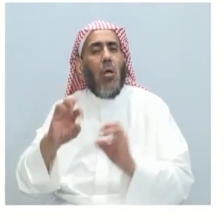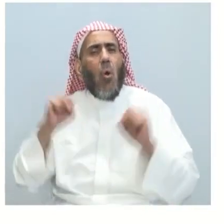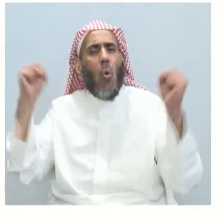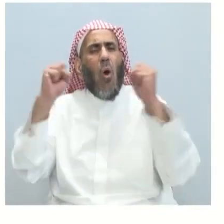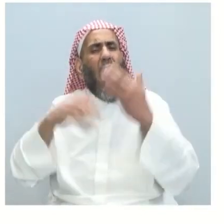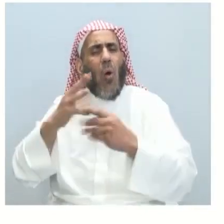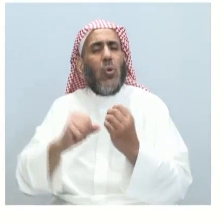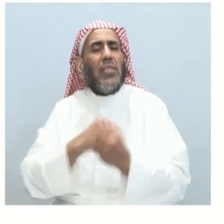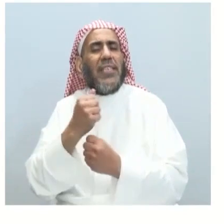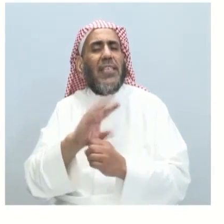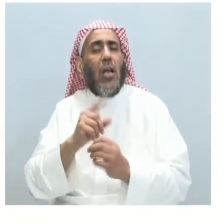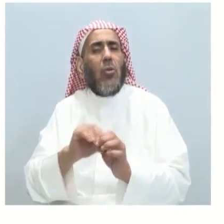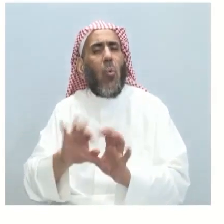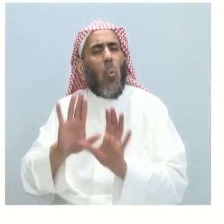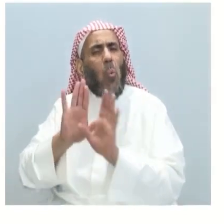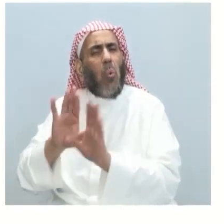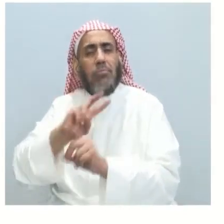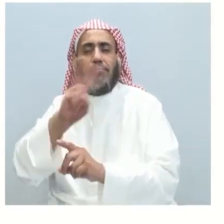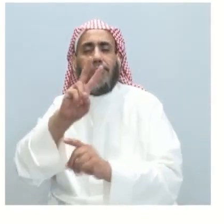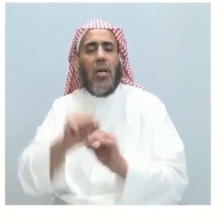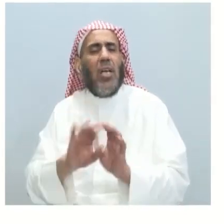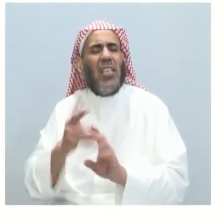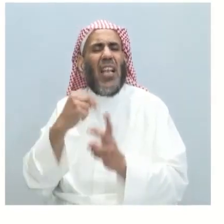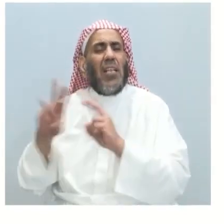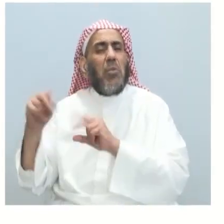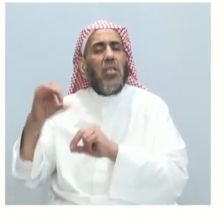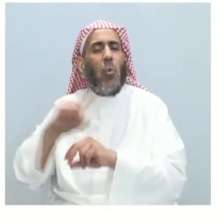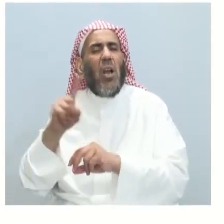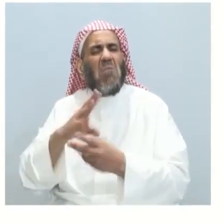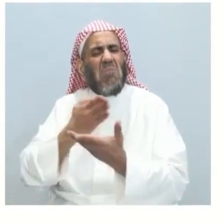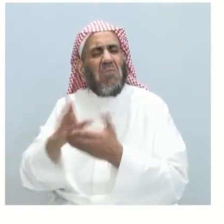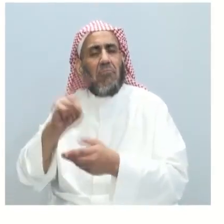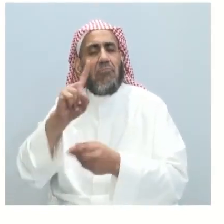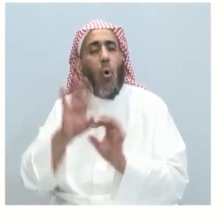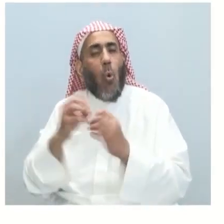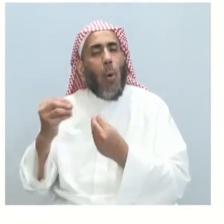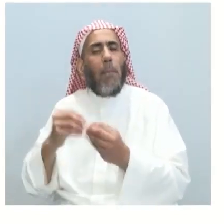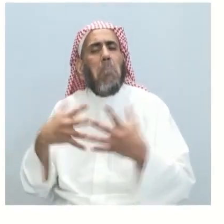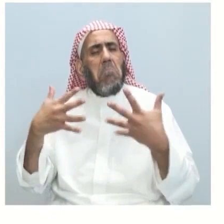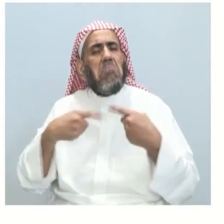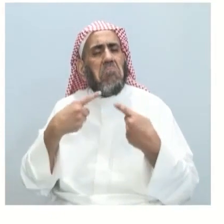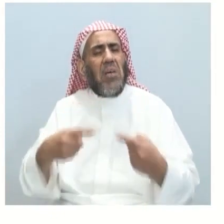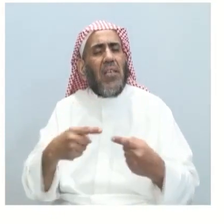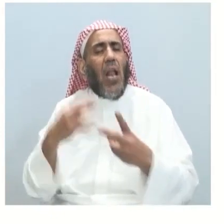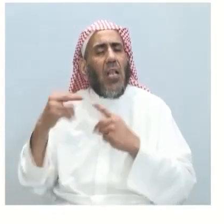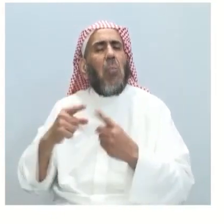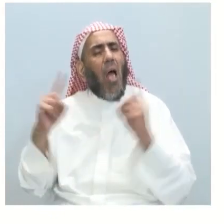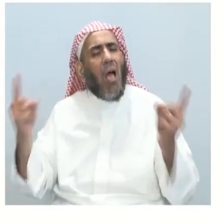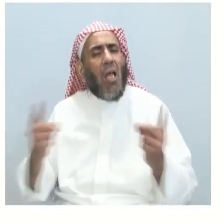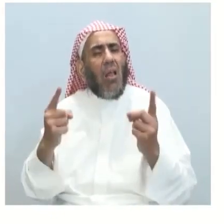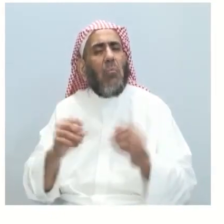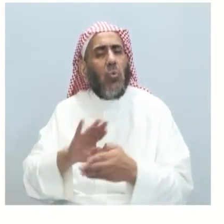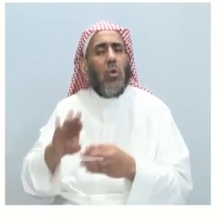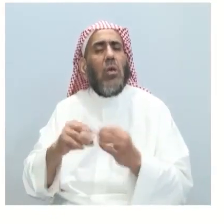وحاولوا التجديد لكن ليسوا كدرسه الديوان التي ردت القديم ورفضته لفظا تاما هم لا ما زال يعني القديم لا باس به ولم